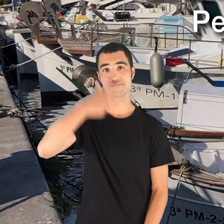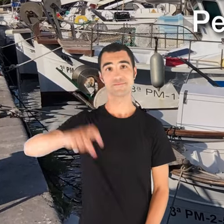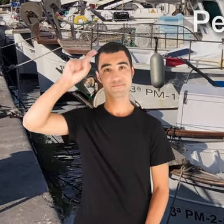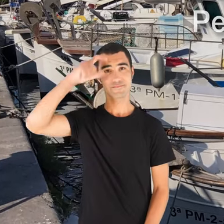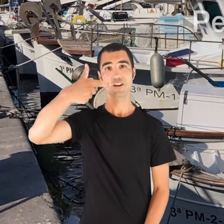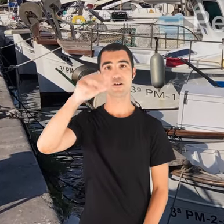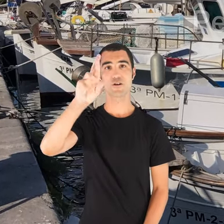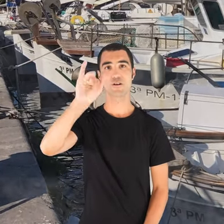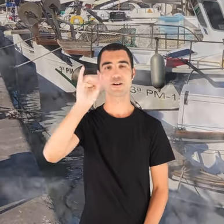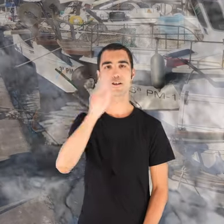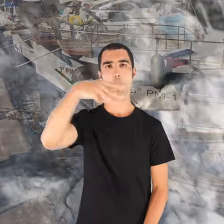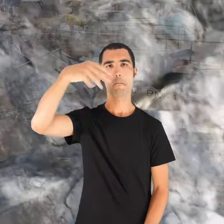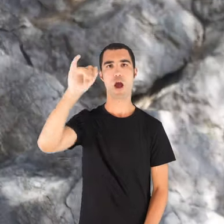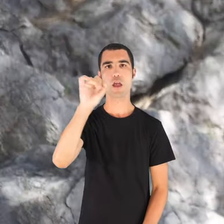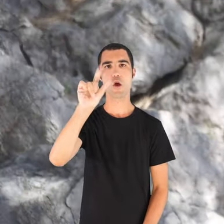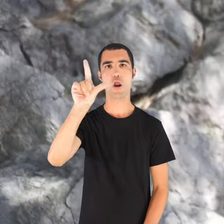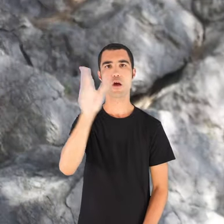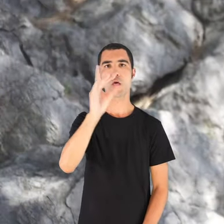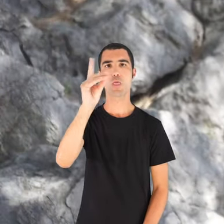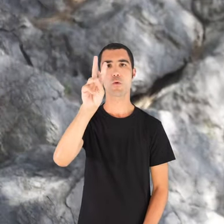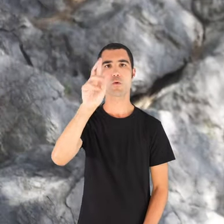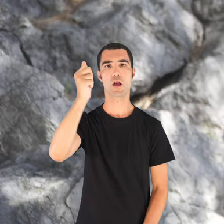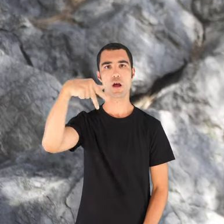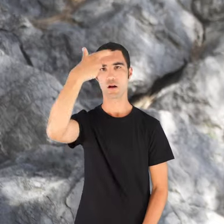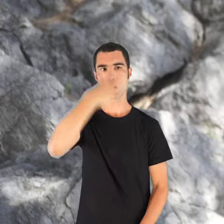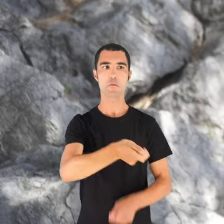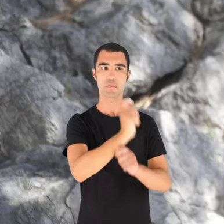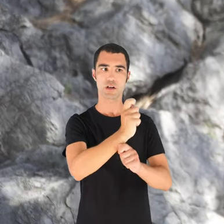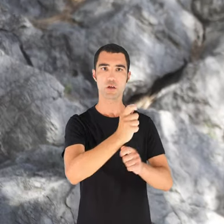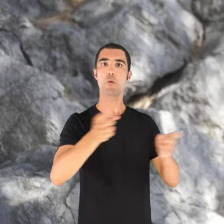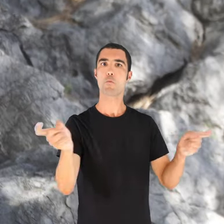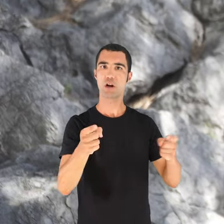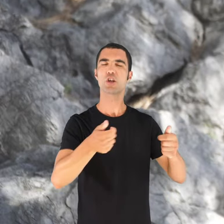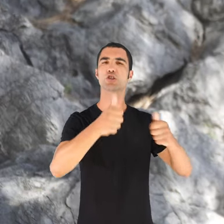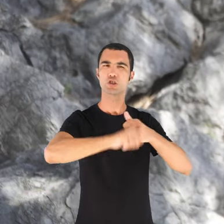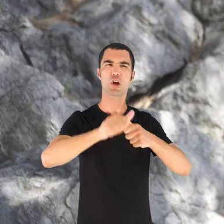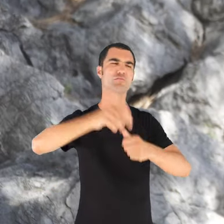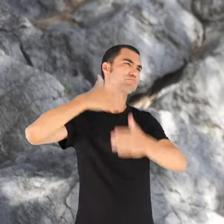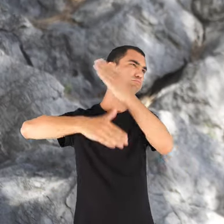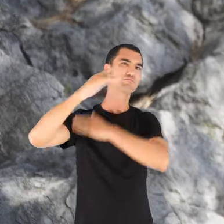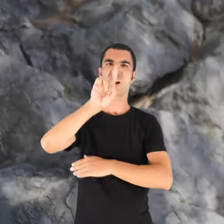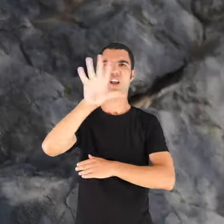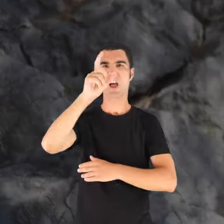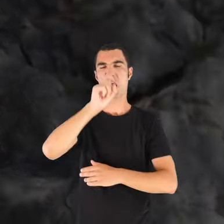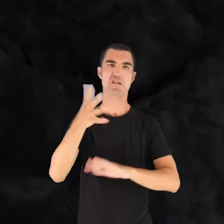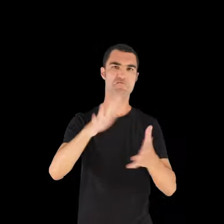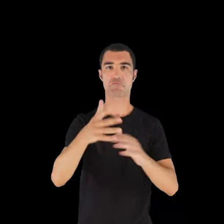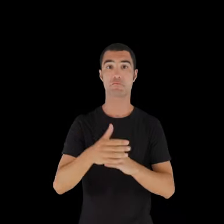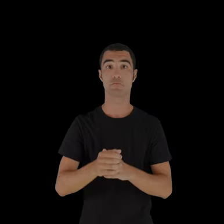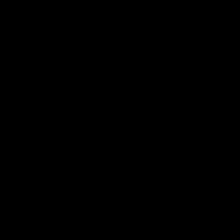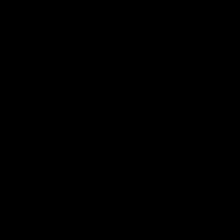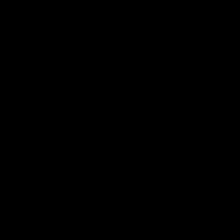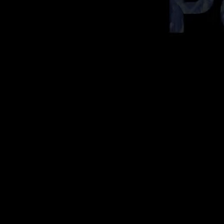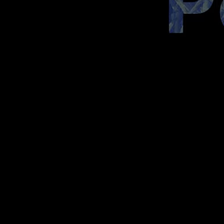Jo m'anem Gori Mahal Duran, soc pescador en esport de Sóller, des de fa prop de 15 anys.